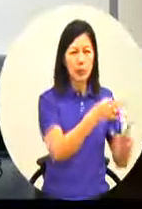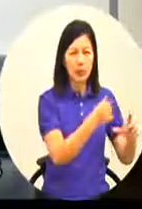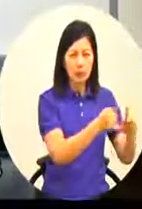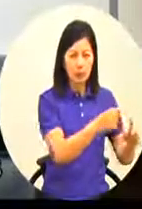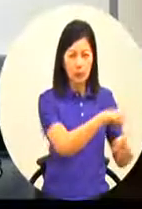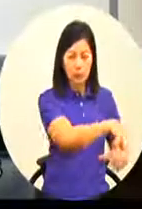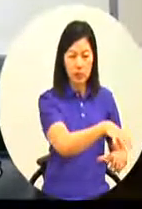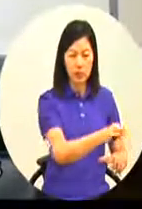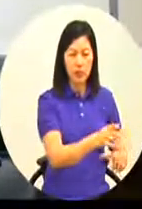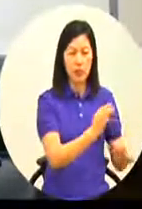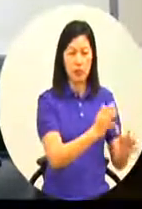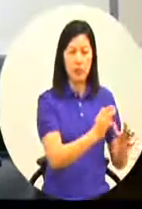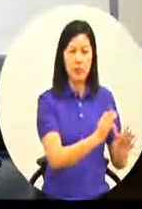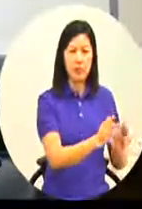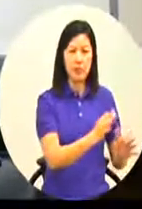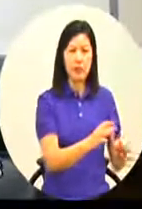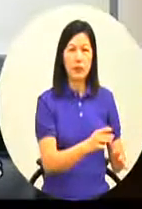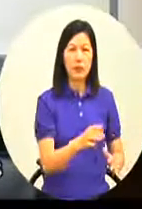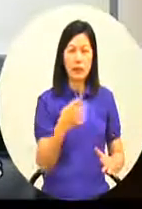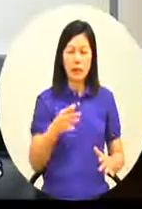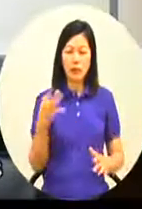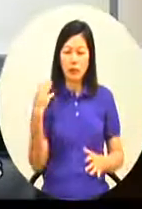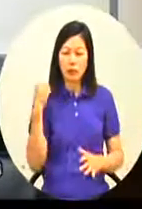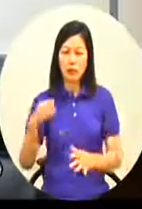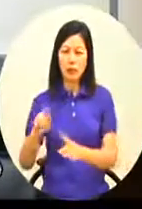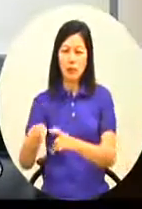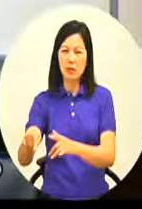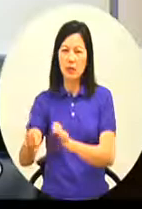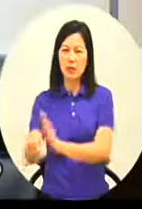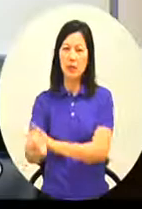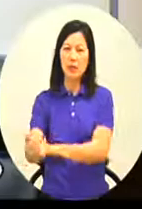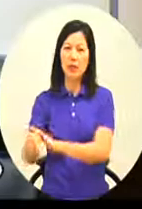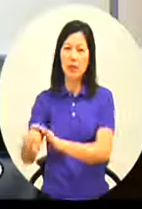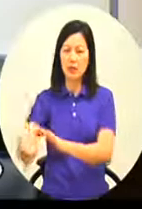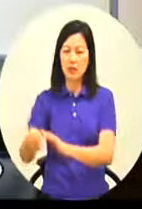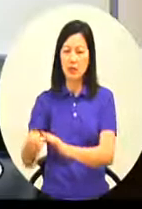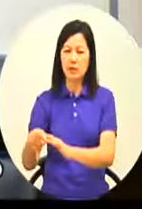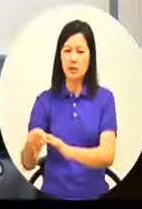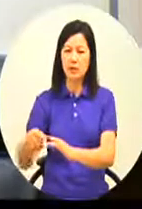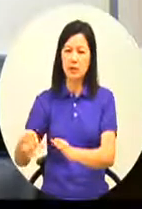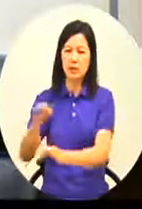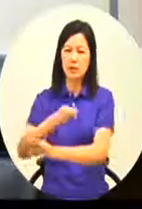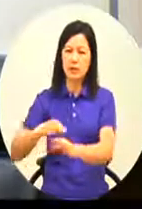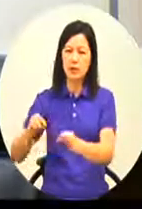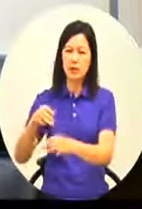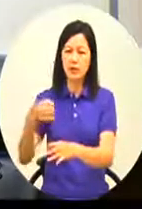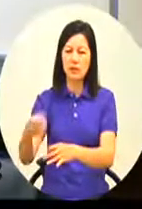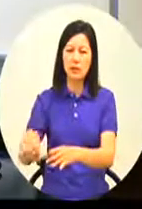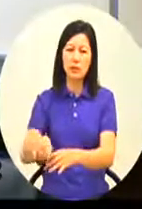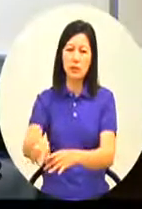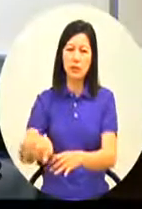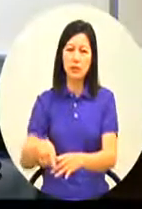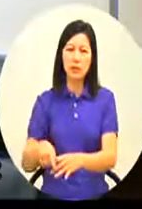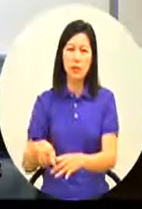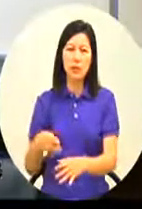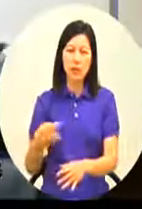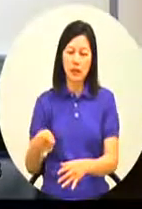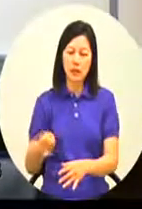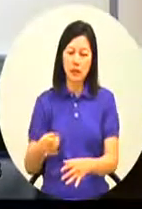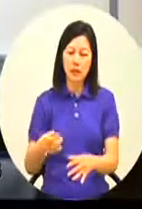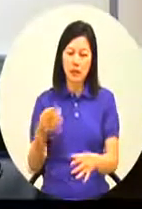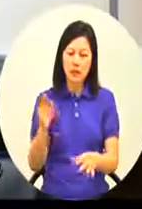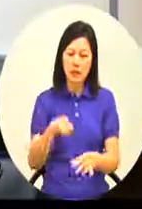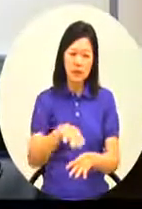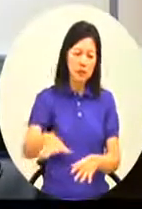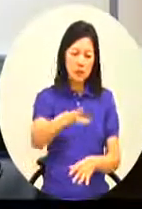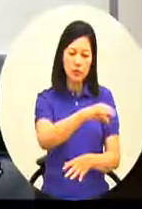络，那种旧部落那里是真的没有什么交易量的，但是因为这样子的调涨，它是全